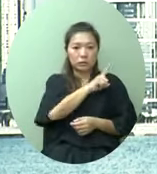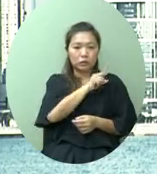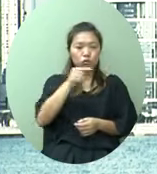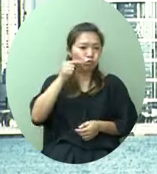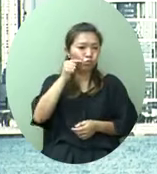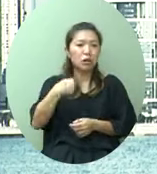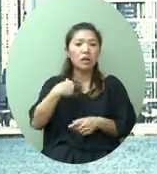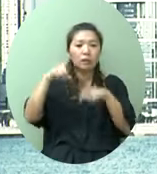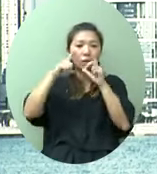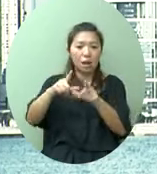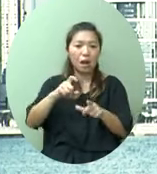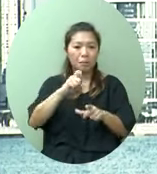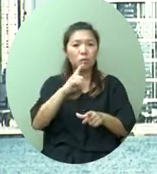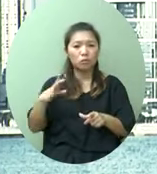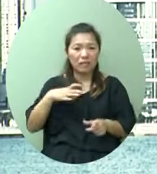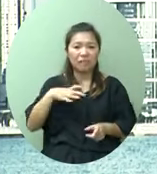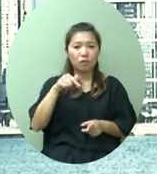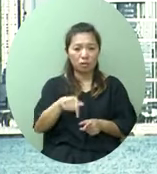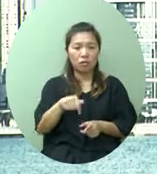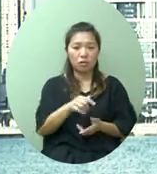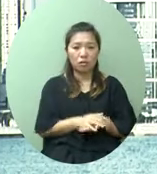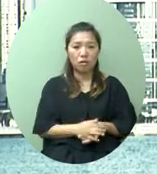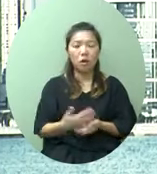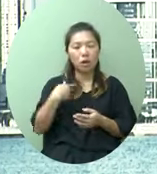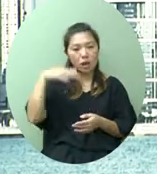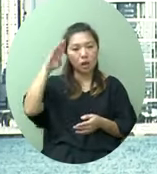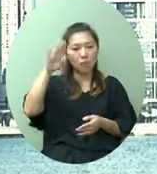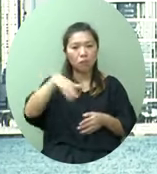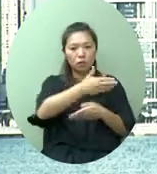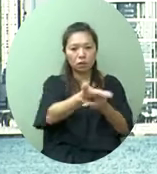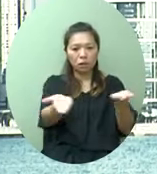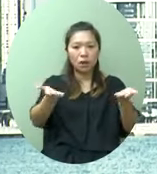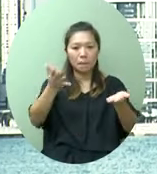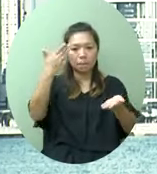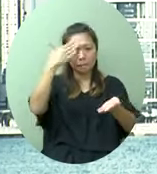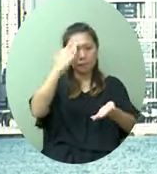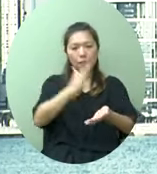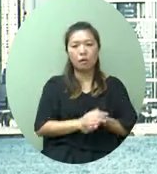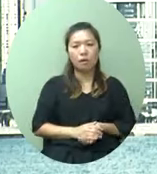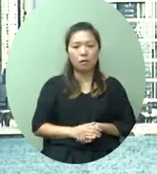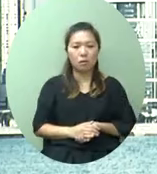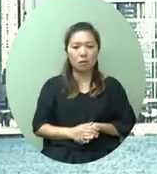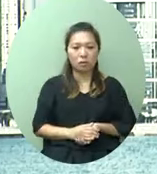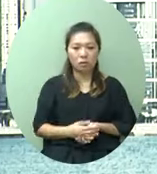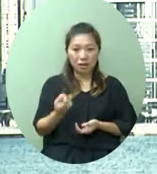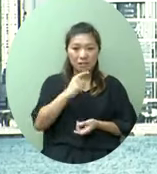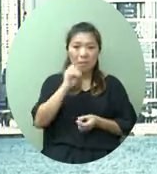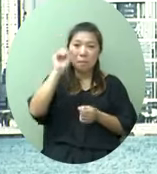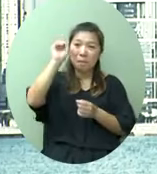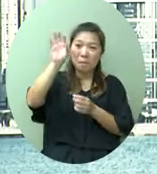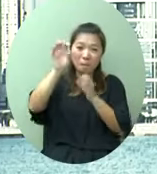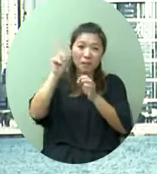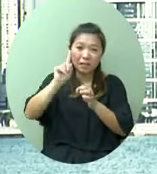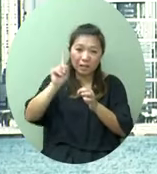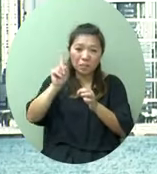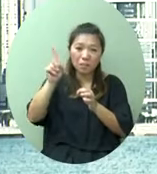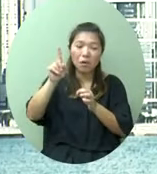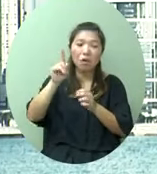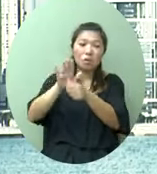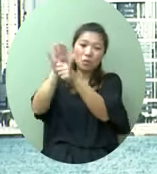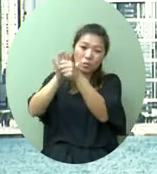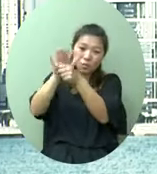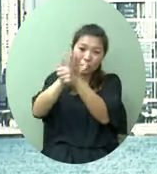過佢哋咧個情況係咁樣樣嚇，希望大家都係諒解。至於你話點樣遊說佢哋繼續將佢個總部或者